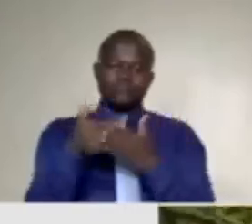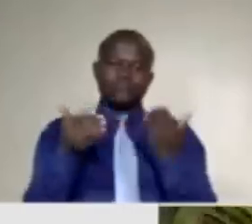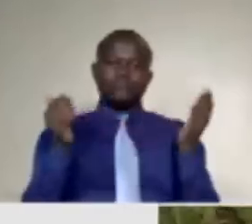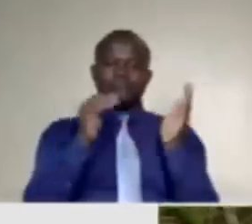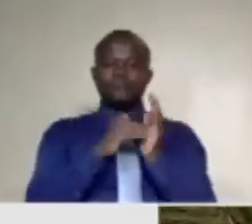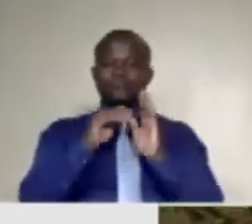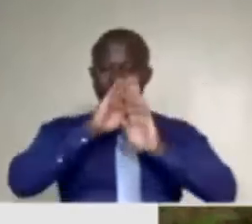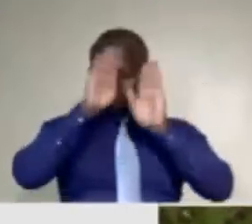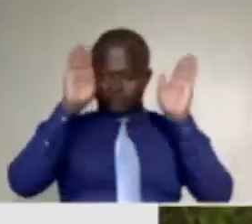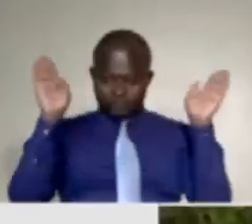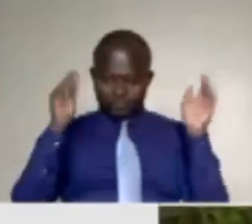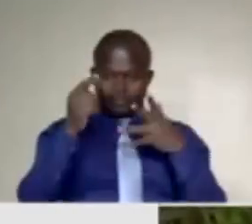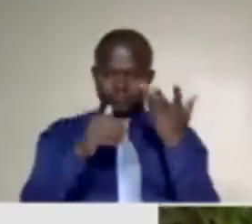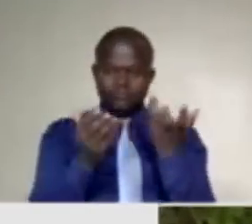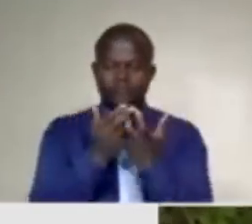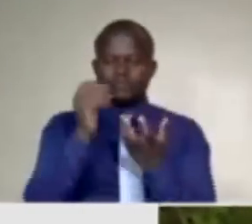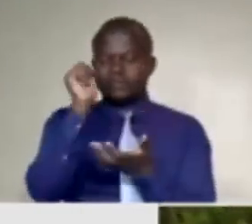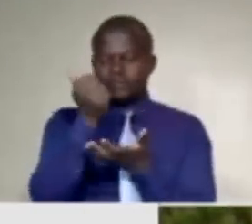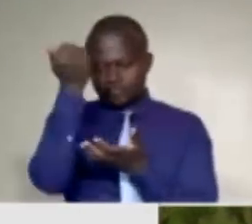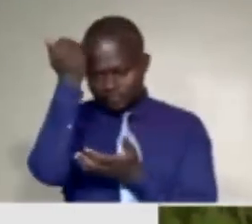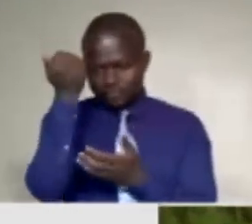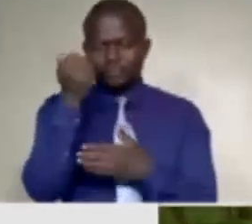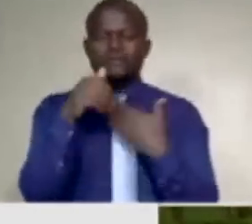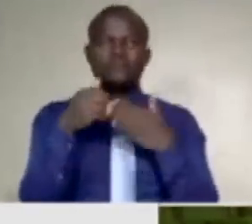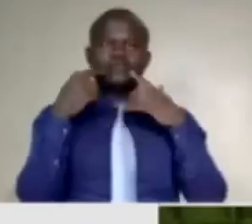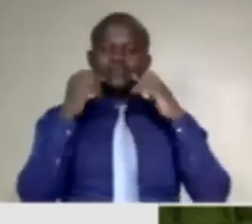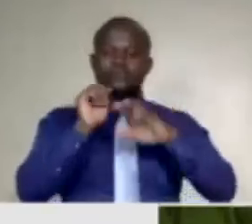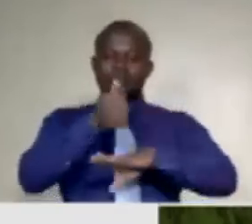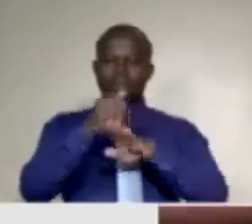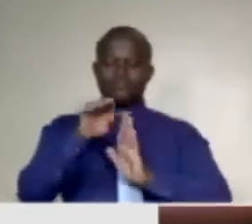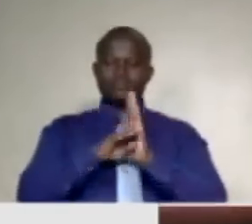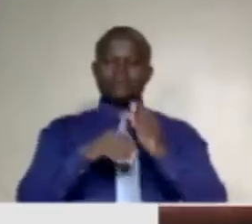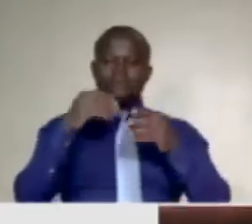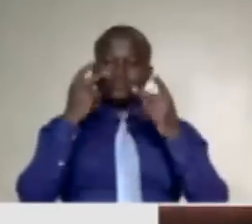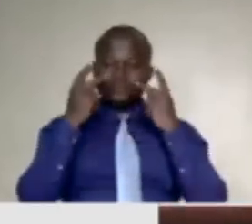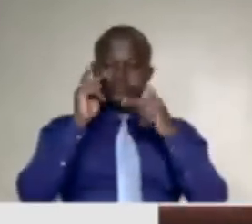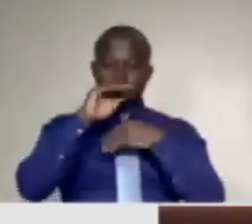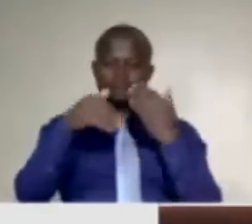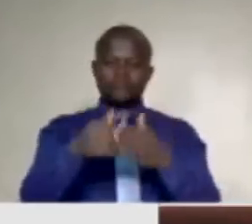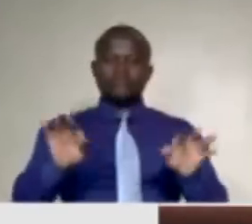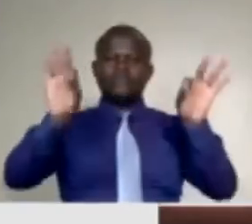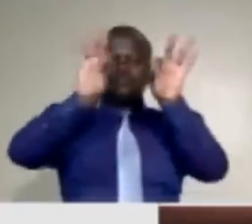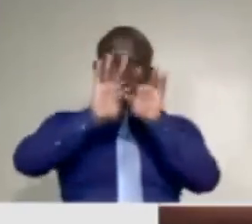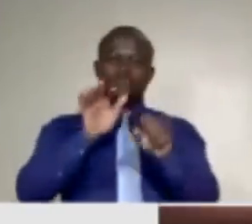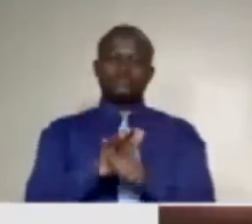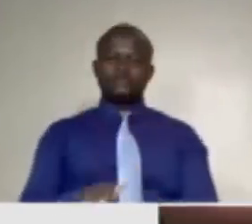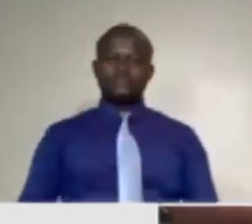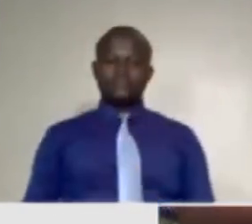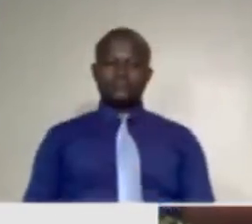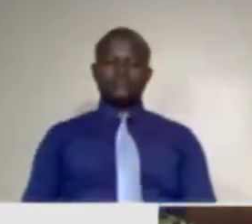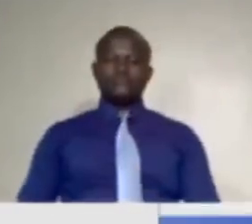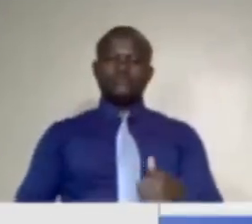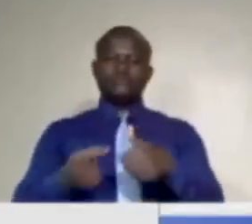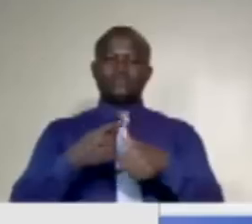akaba nasobanukiwe n'ibijyanye no kwizigamira avuga ko gushyiraho iyi gahunda yo kwizigamira ba buri wese aringira kamaro. Icyambere